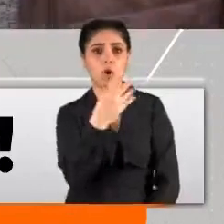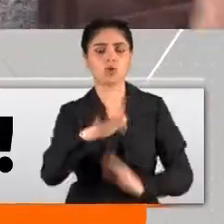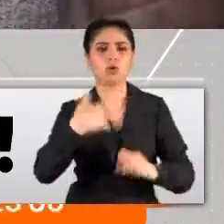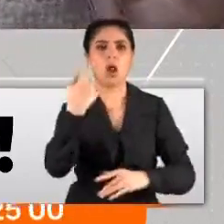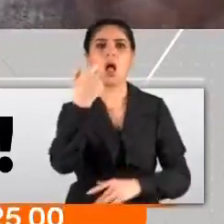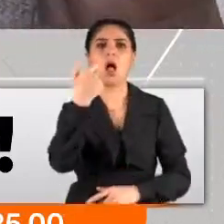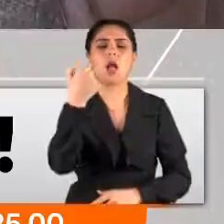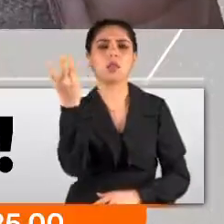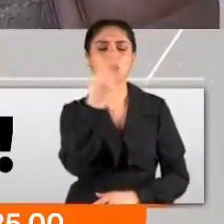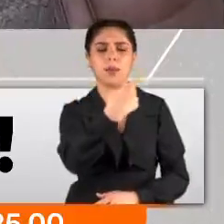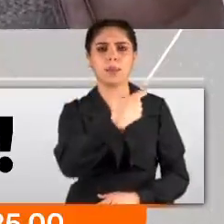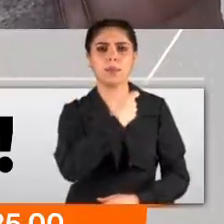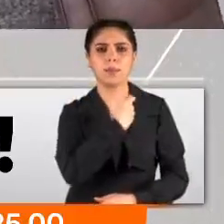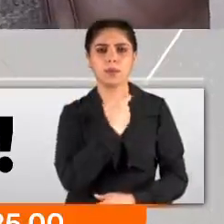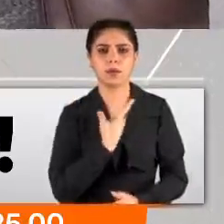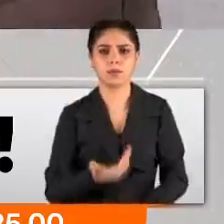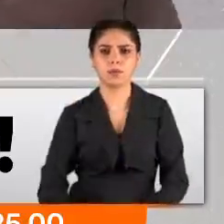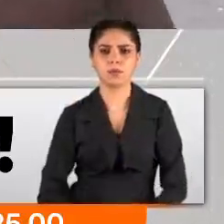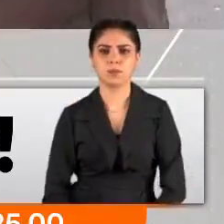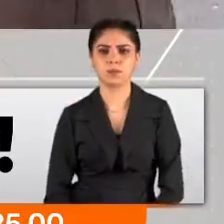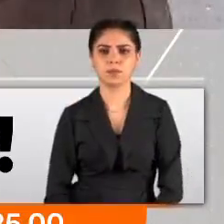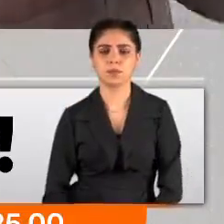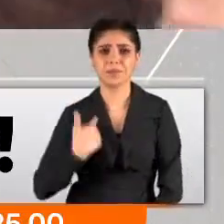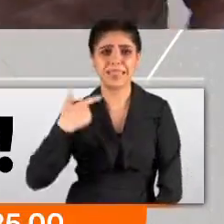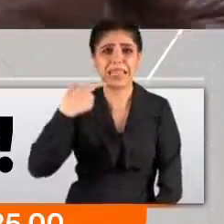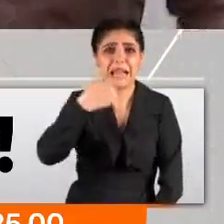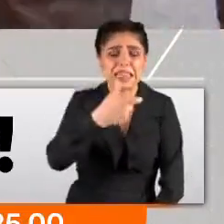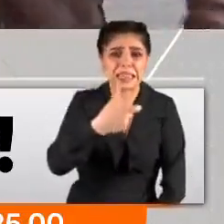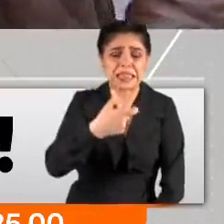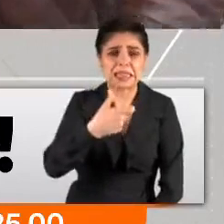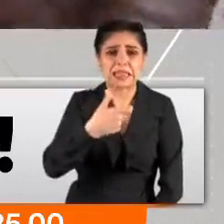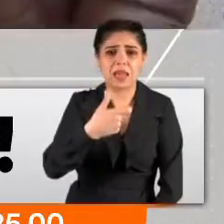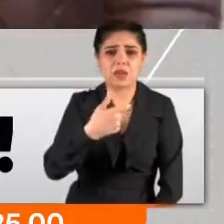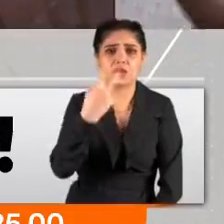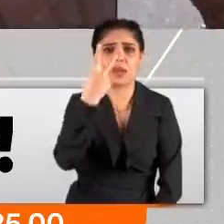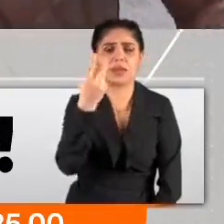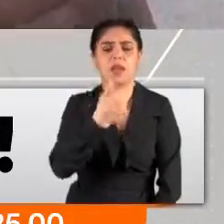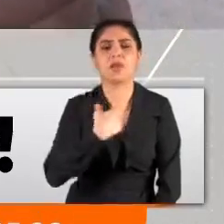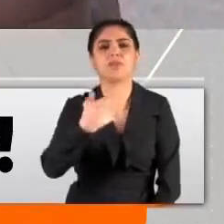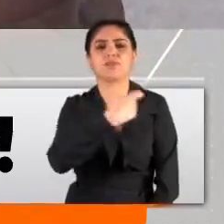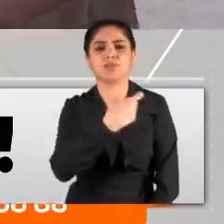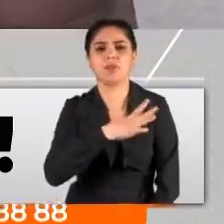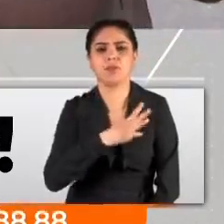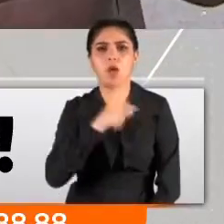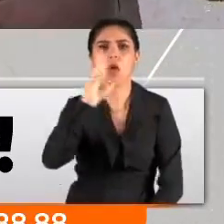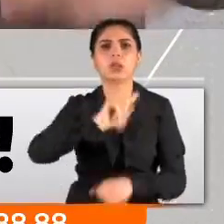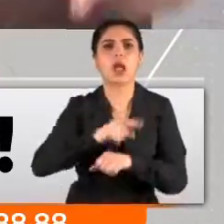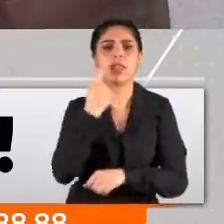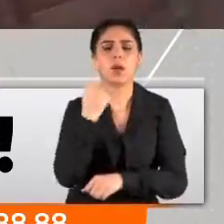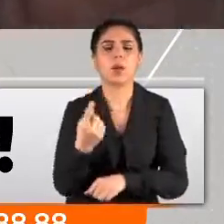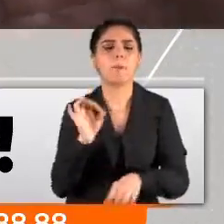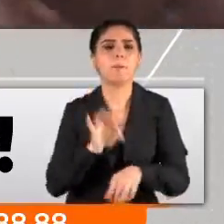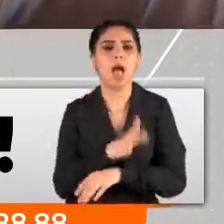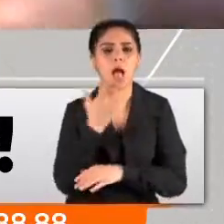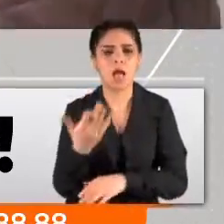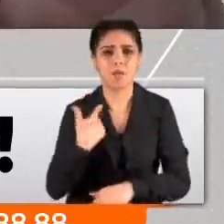attı zaten. Buradan 4 tanesi geçti. Şıp şıp şıp. Ben ateş etmeye kalktığım sırada zaten 2 tane de mermi atmış bana. 30 saniyelik bir olay bu. Sonra